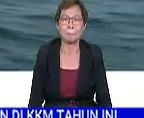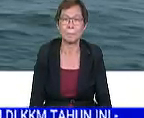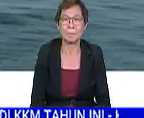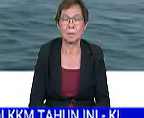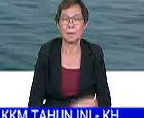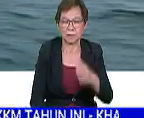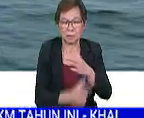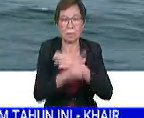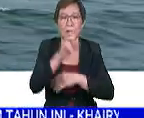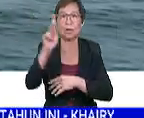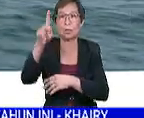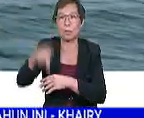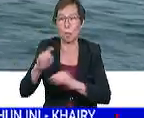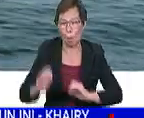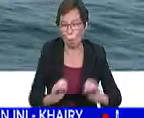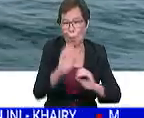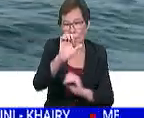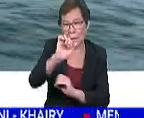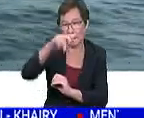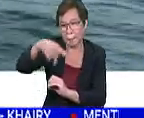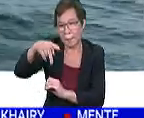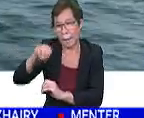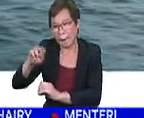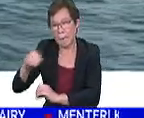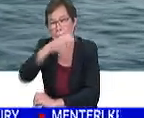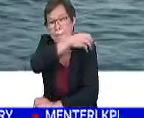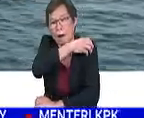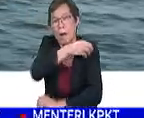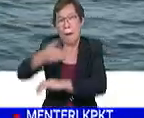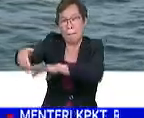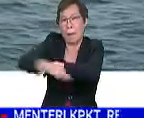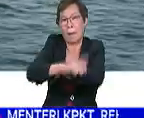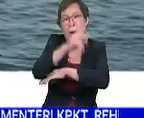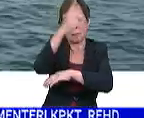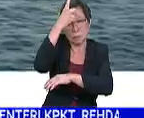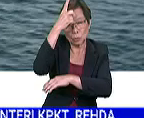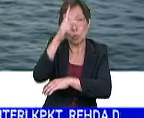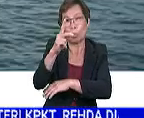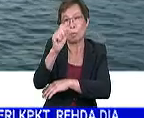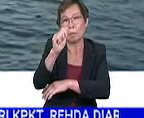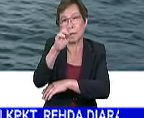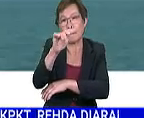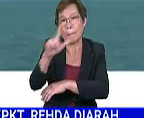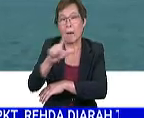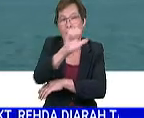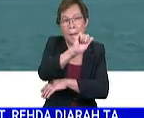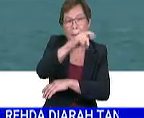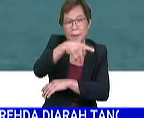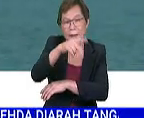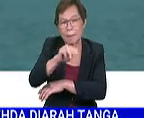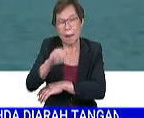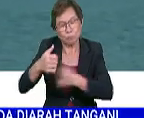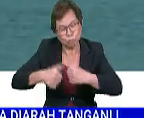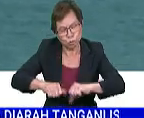menurut timbalan ketua pengarah operasi apmm laksmanana Madia maritim Datuk kamaruzzaman Abu Hassan apmm akan terus